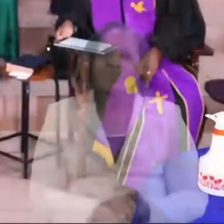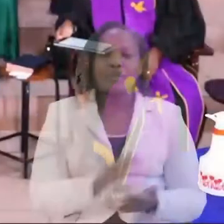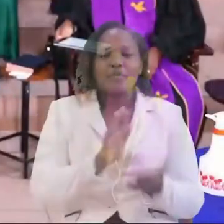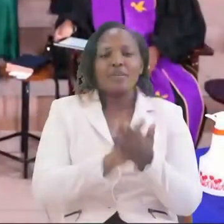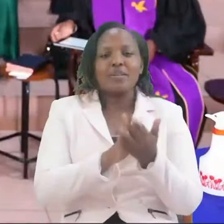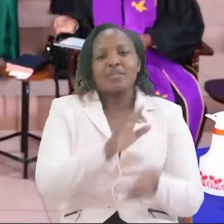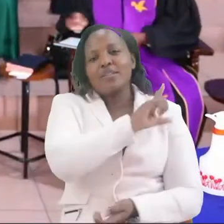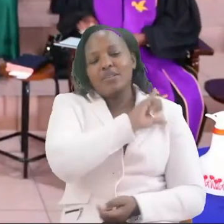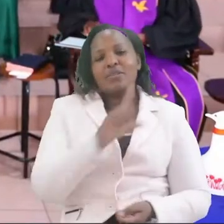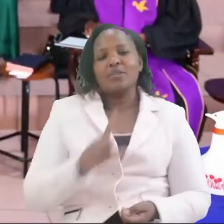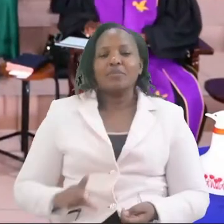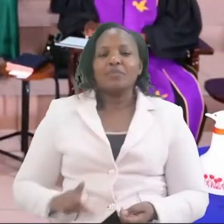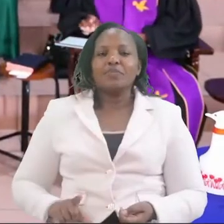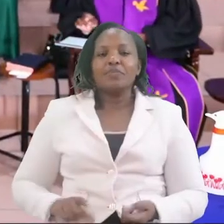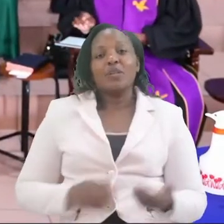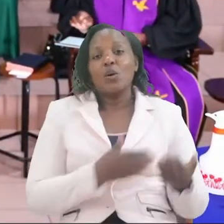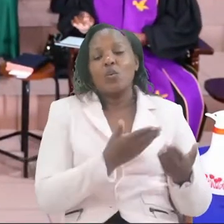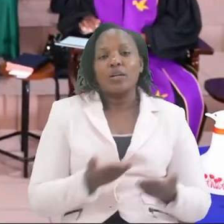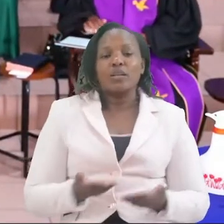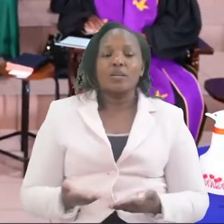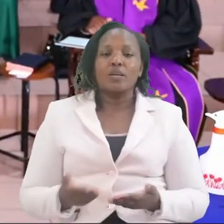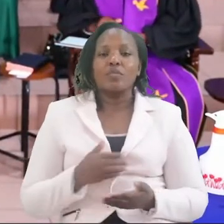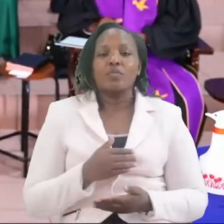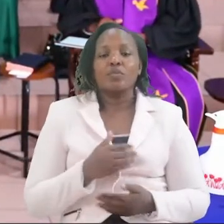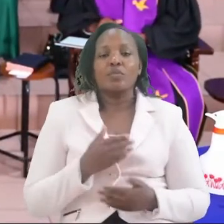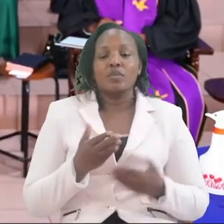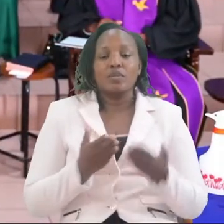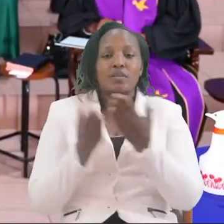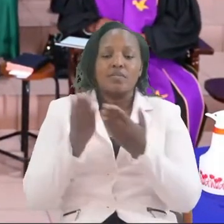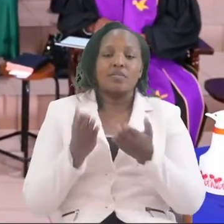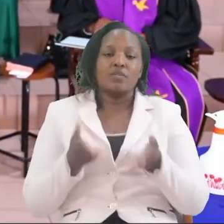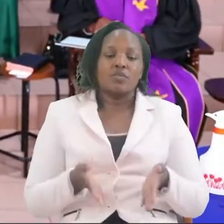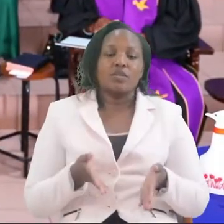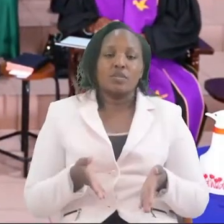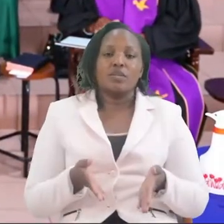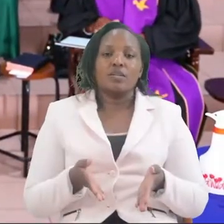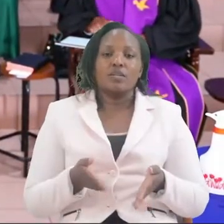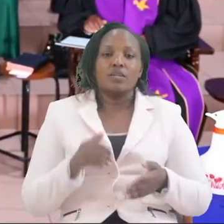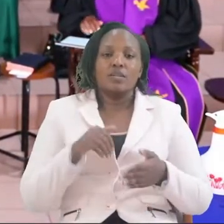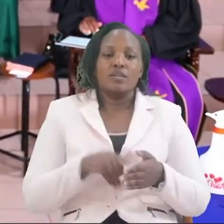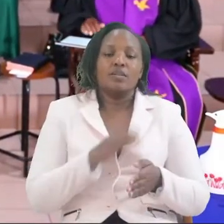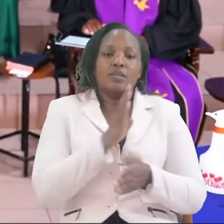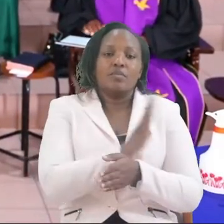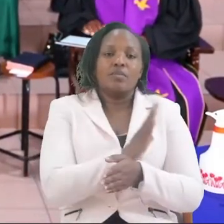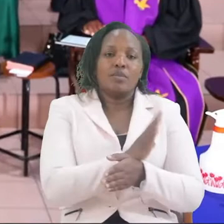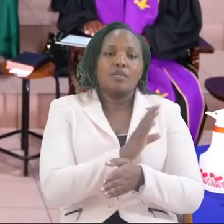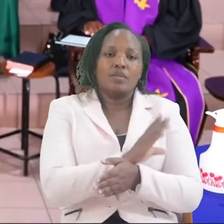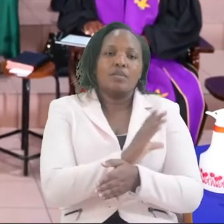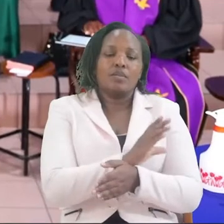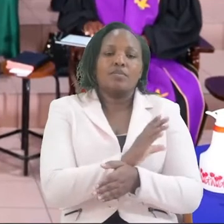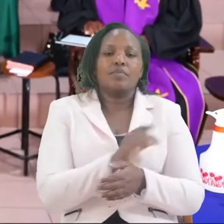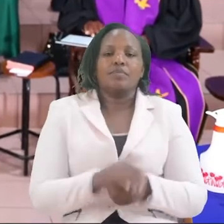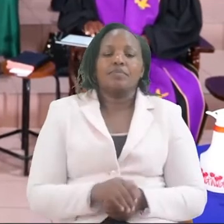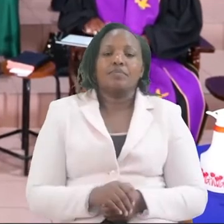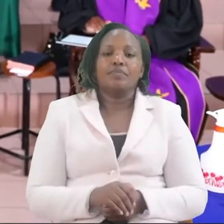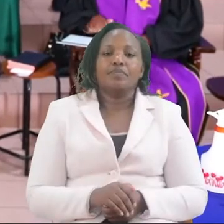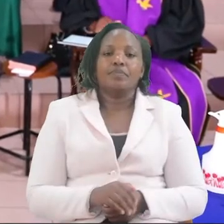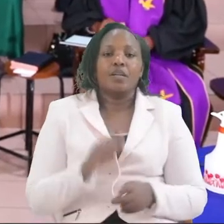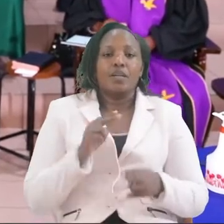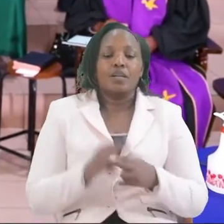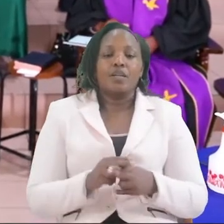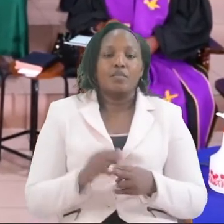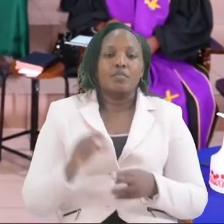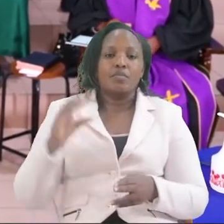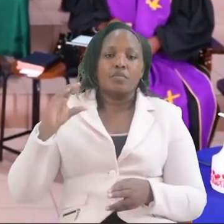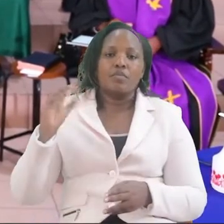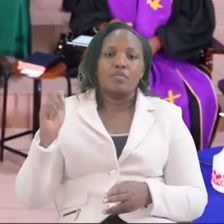Bwana asifiwe. Nawakaribisha kwenye ibada yetu ya leo katika PCEA Bahati Mathias Church. Jina langu ni